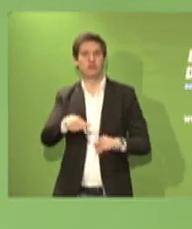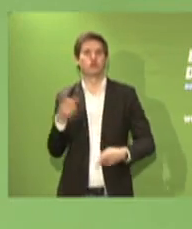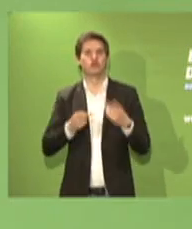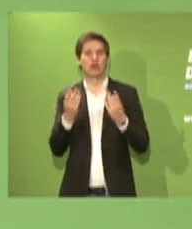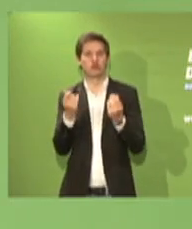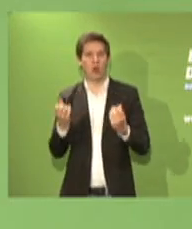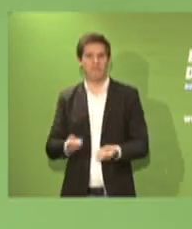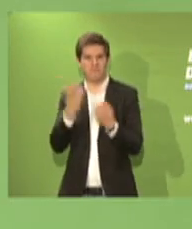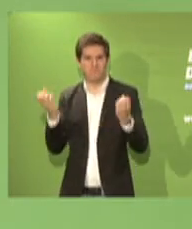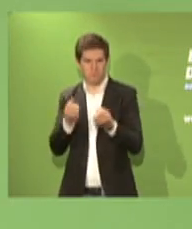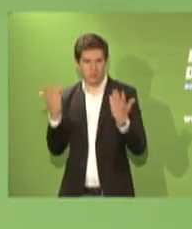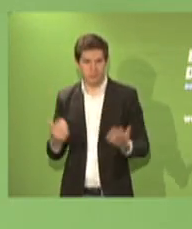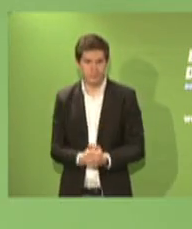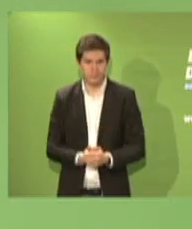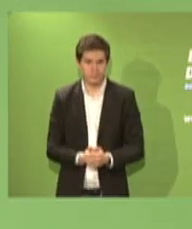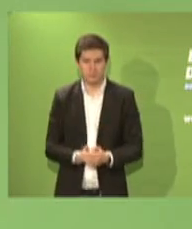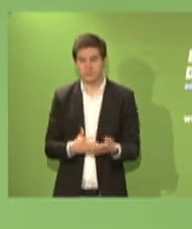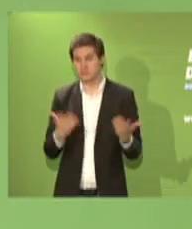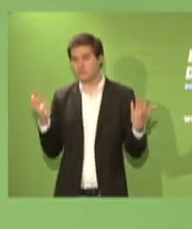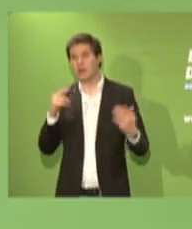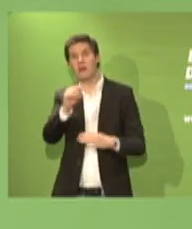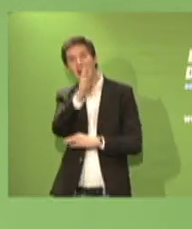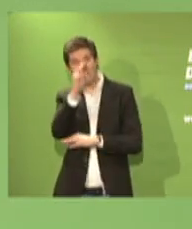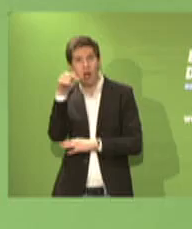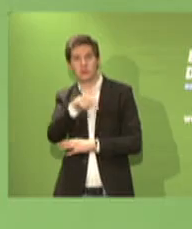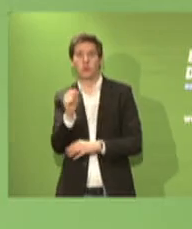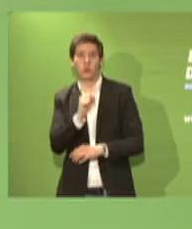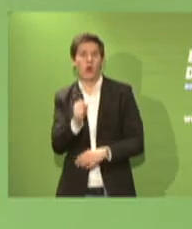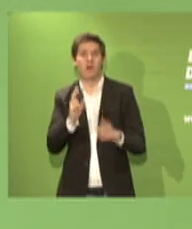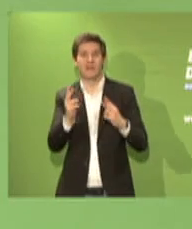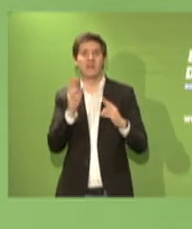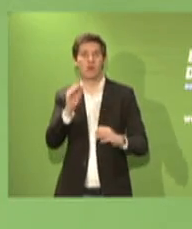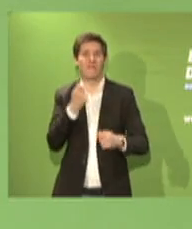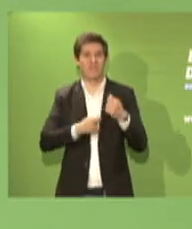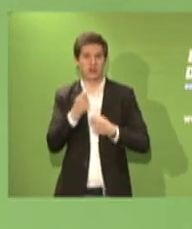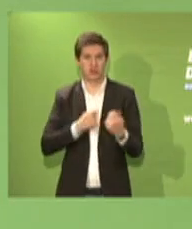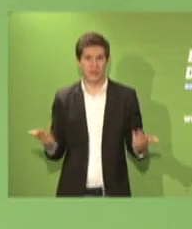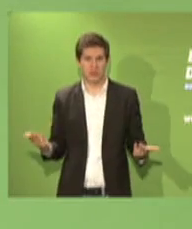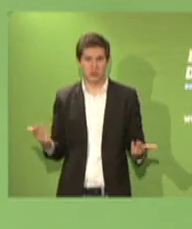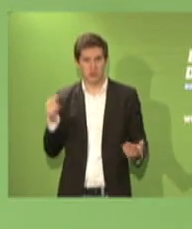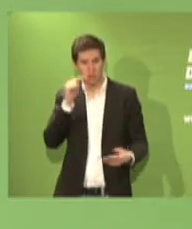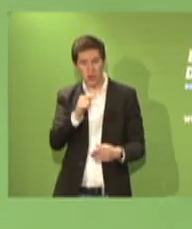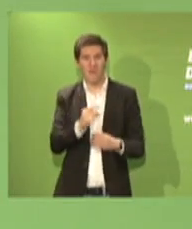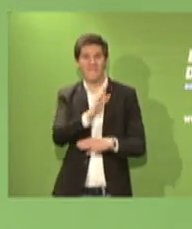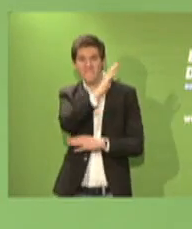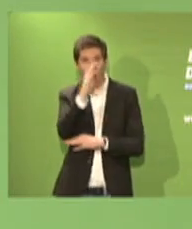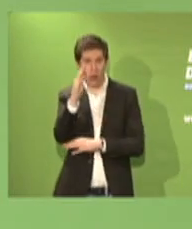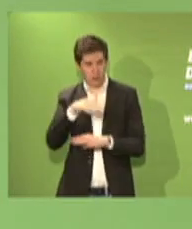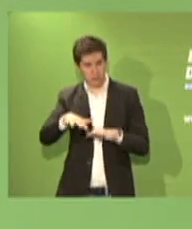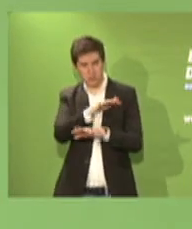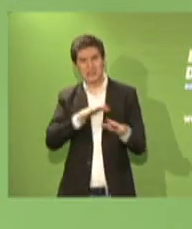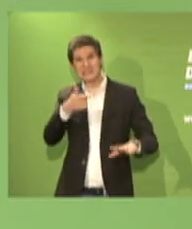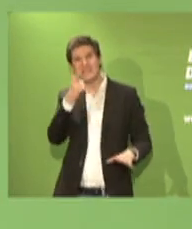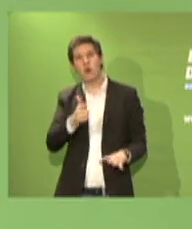wird. Aber der Wald ist eben auch ein Wirtschaftsfaktor. Der Cluster Wald und Holz verfügt zurzeit über